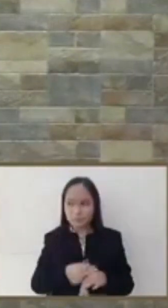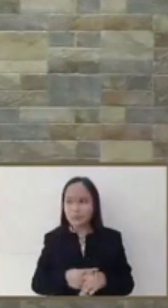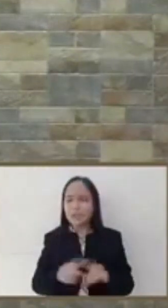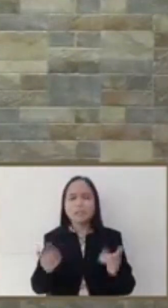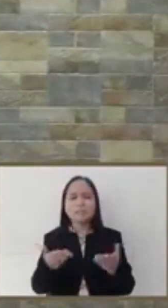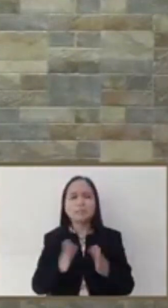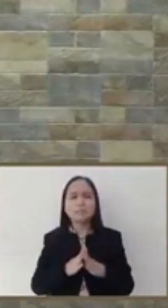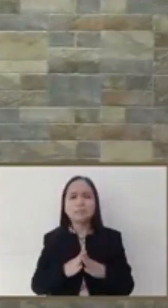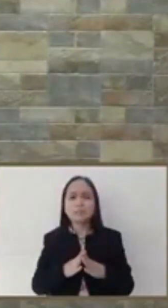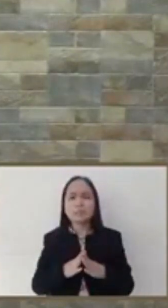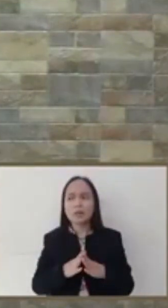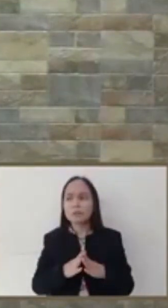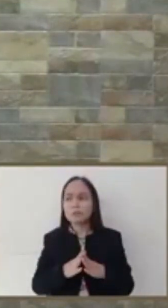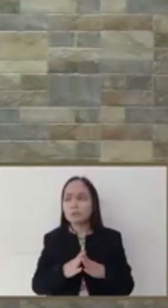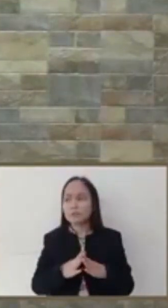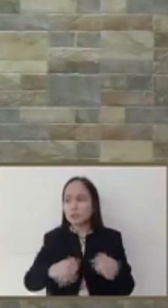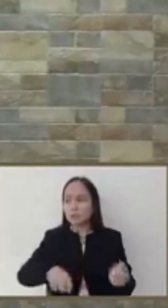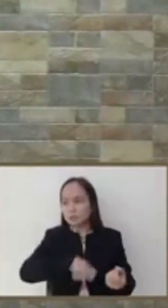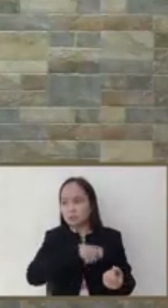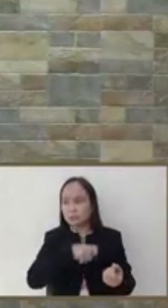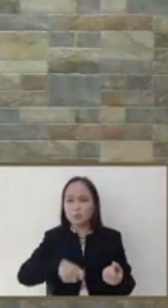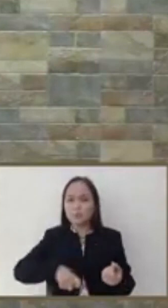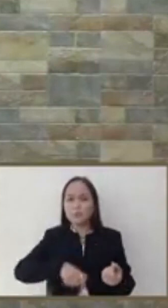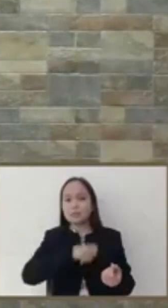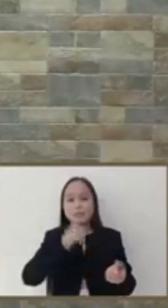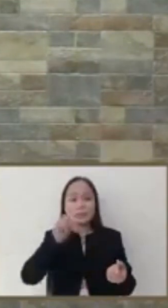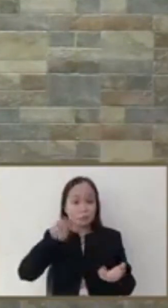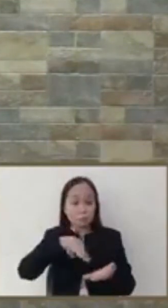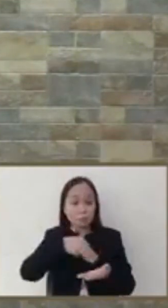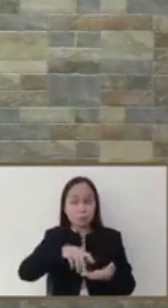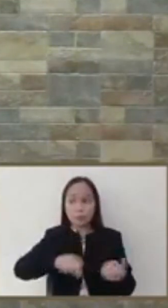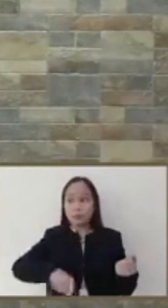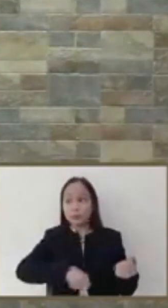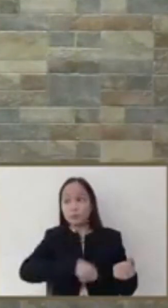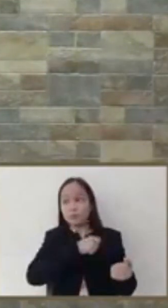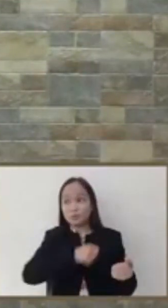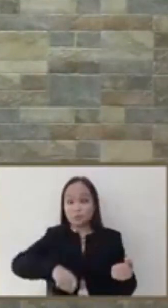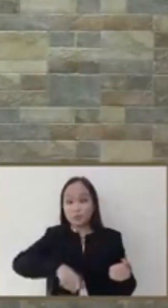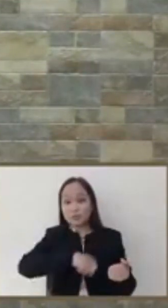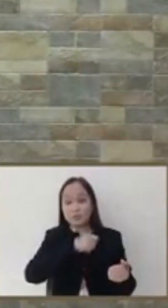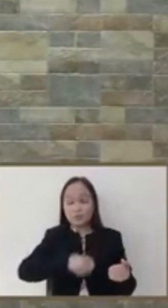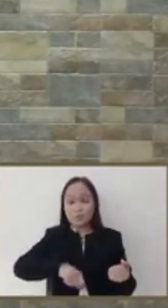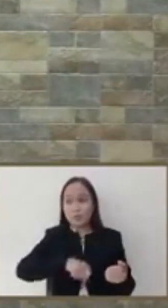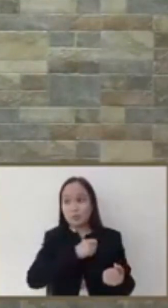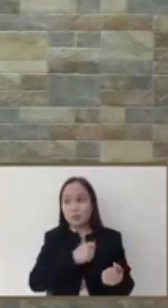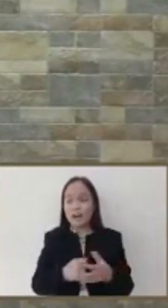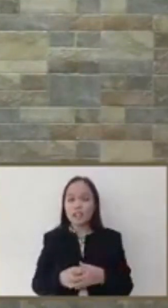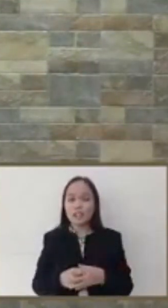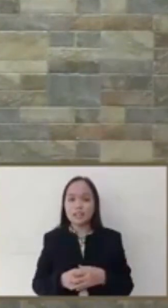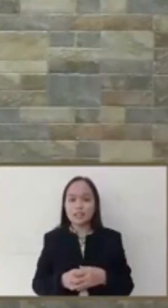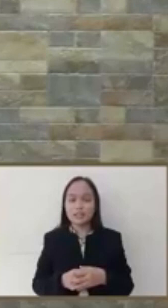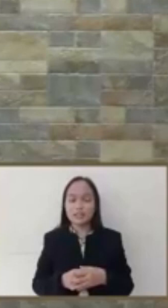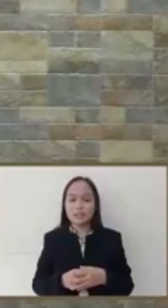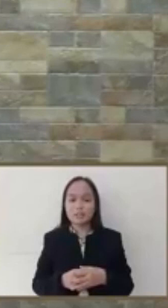Ano yung mga ing-ing ninyo? Yung ing-ing. Yung mga ganun. Ang tawag yan?